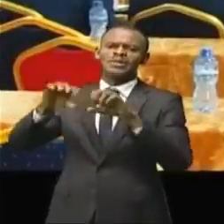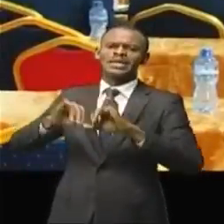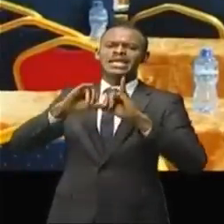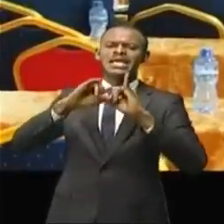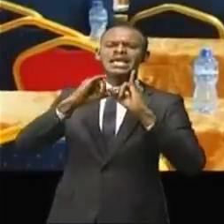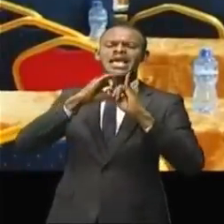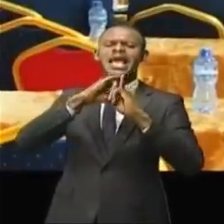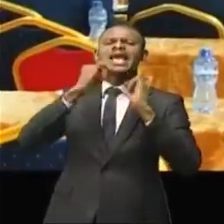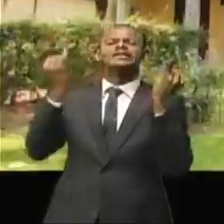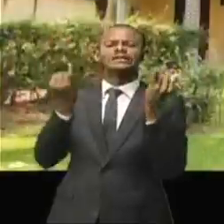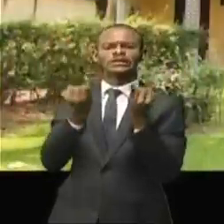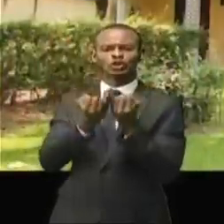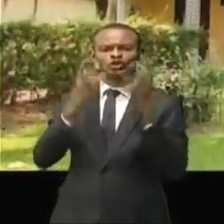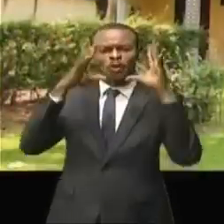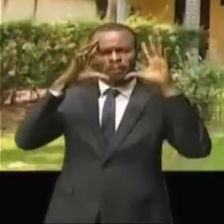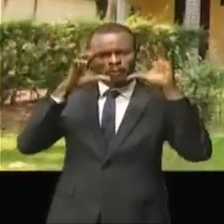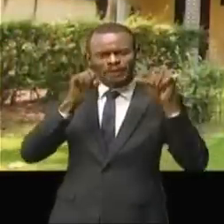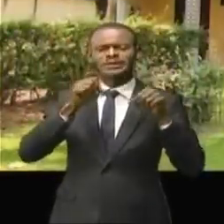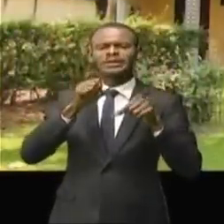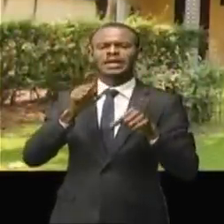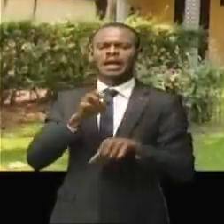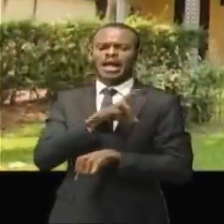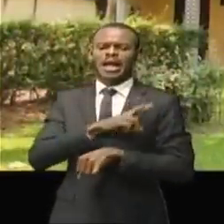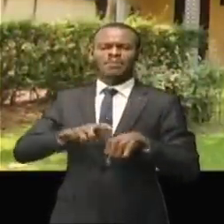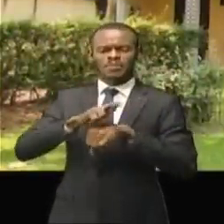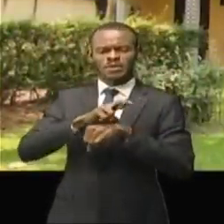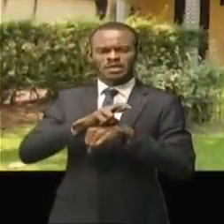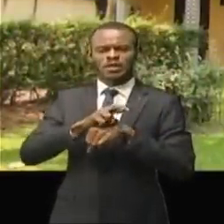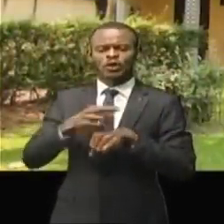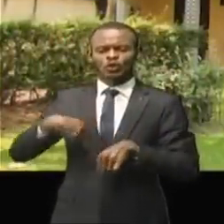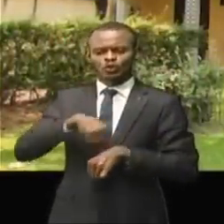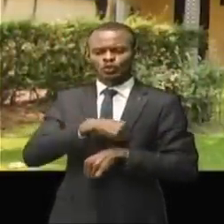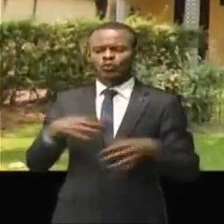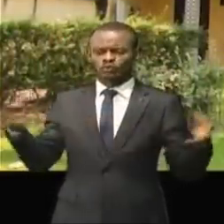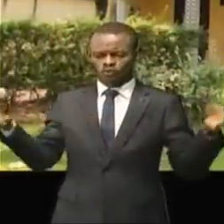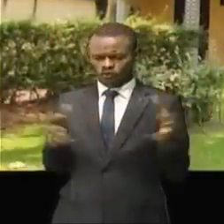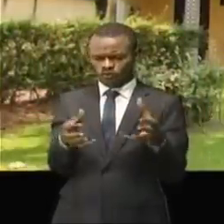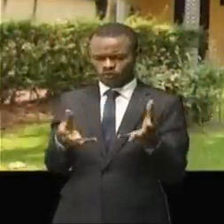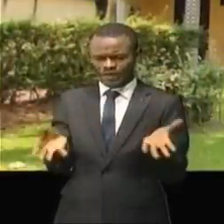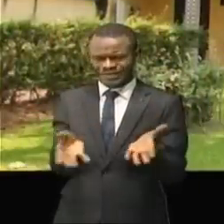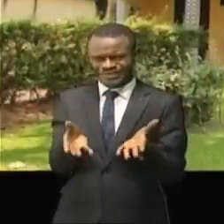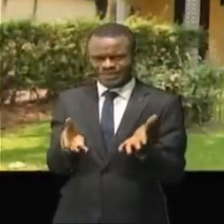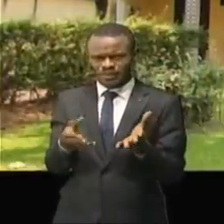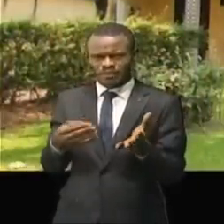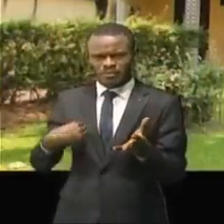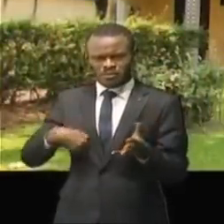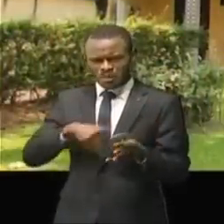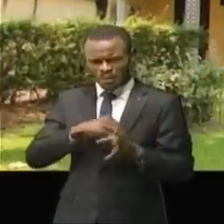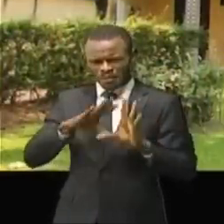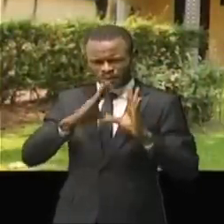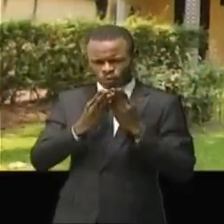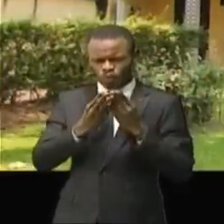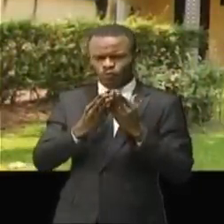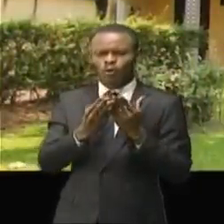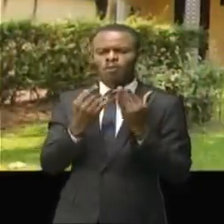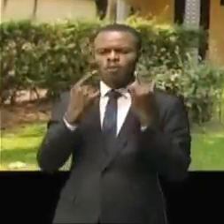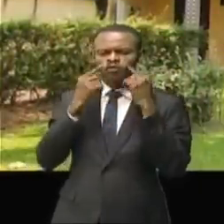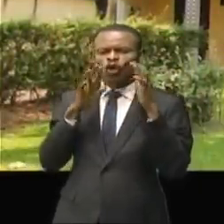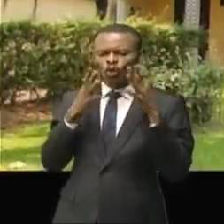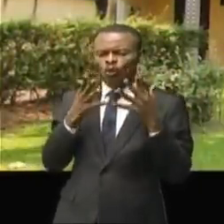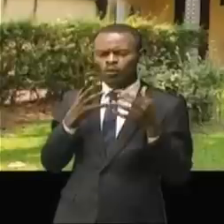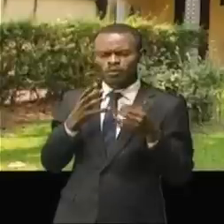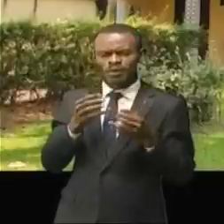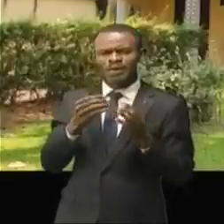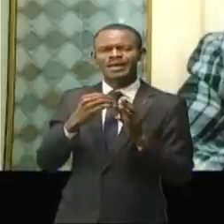tous les services de la présidence de la République des collecter les éléments nécessaires pour élaboration du budget de la Présidence de la République